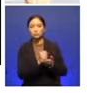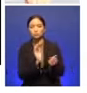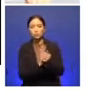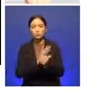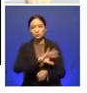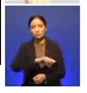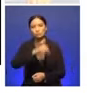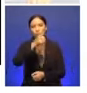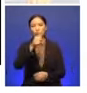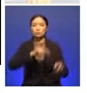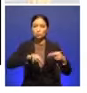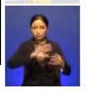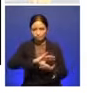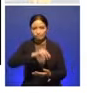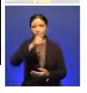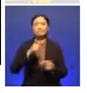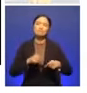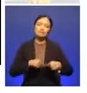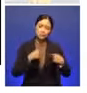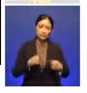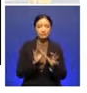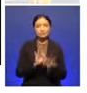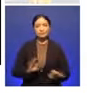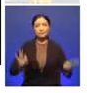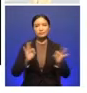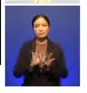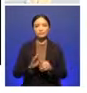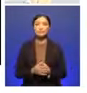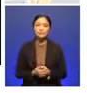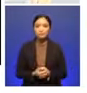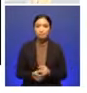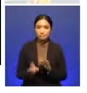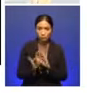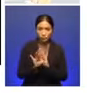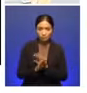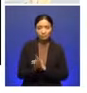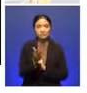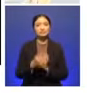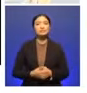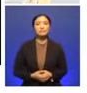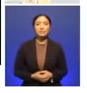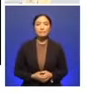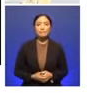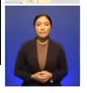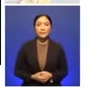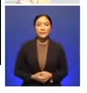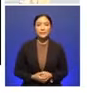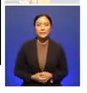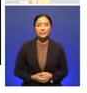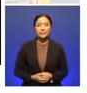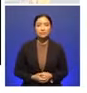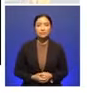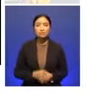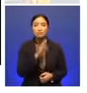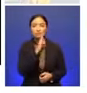สโตดี้นะคะอันนี้ก็เป็นหัวใจสำคัญสุดท้ายก็คือว่า